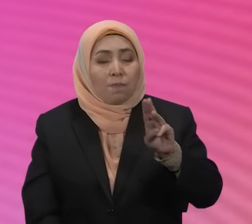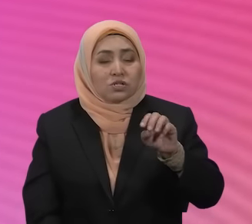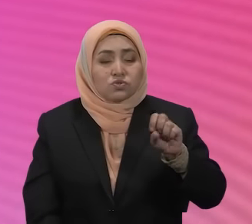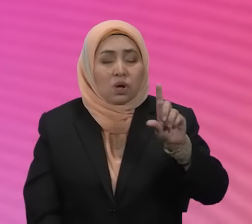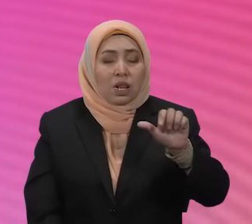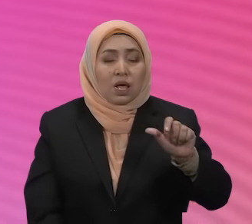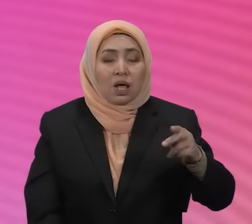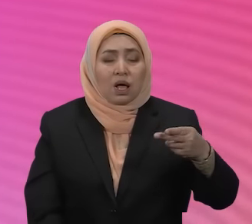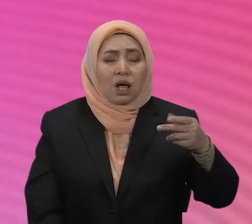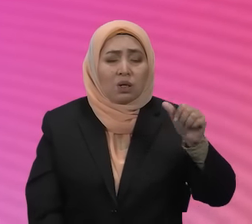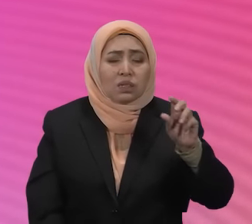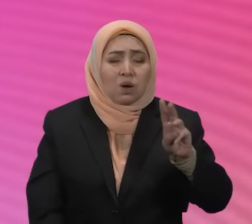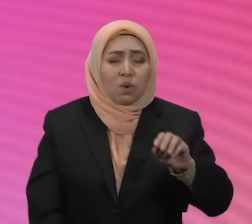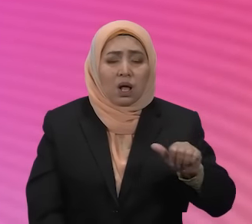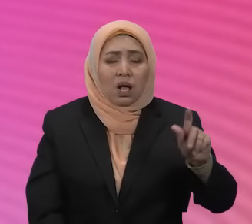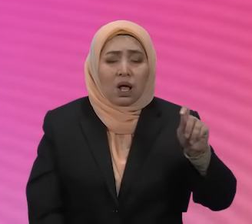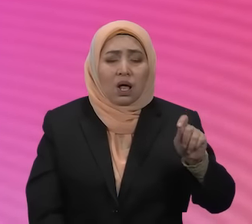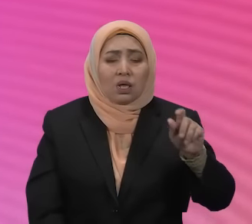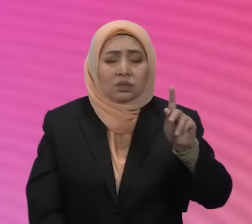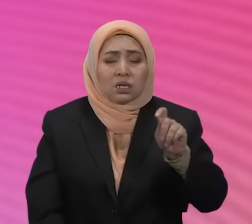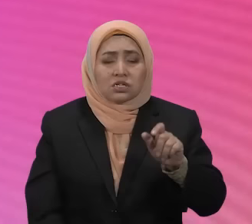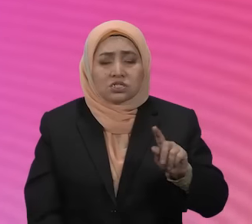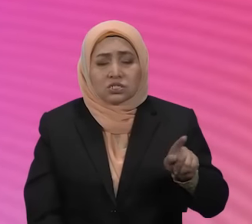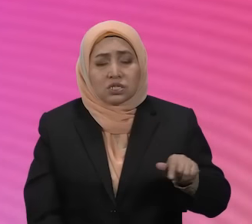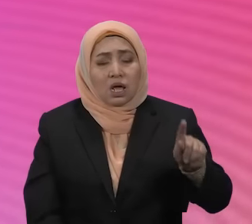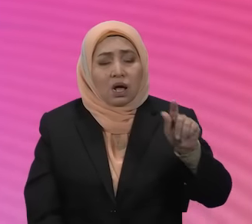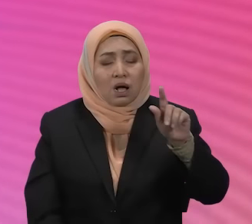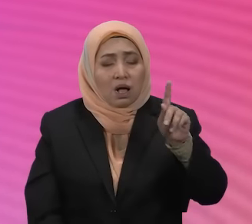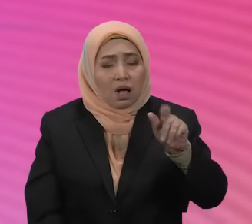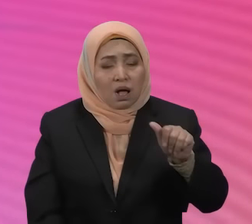وَأَقَامَ الصَّلَاةَ وَآتَى